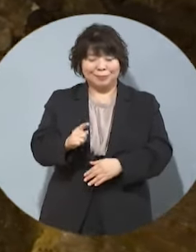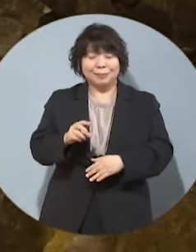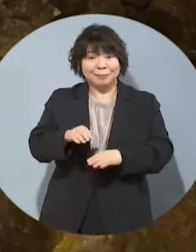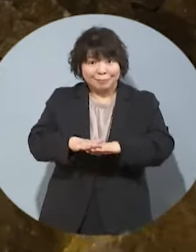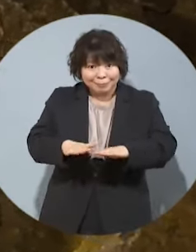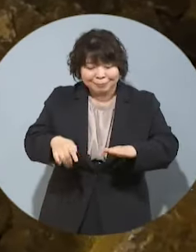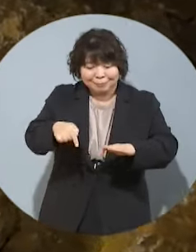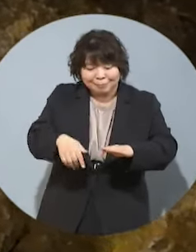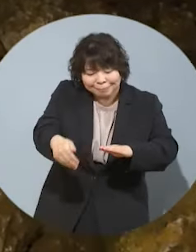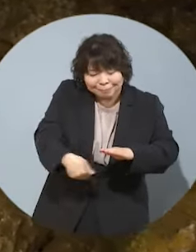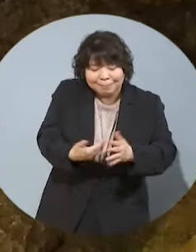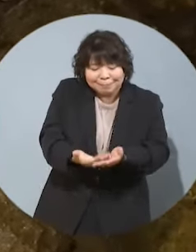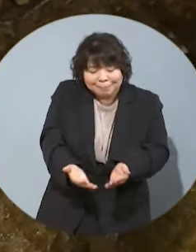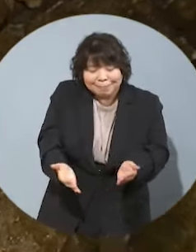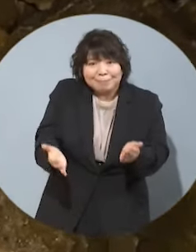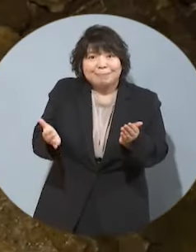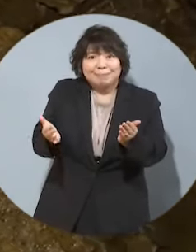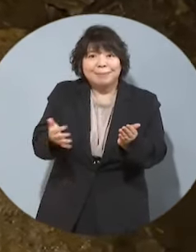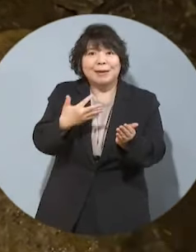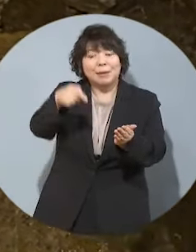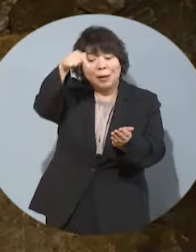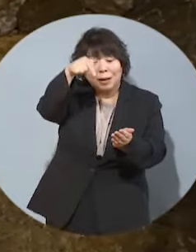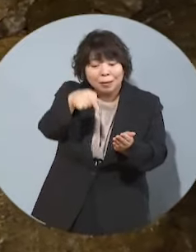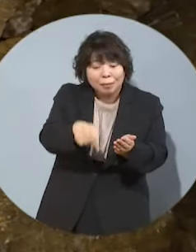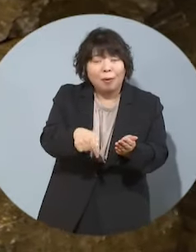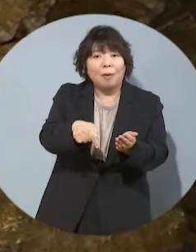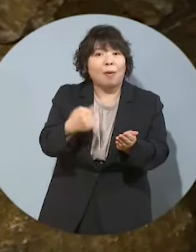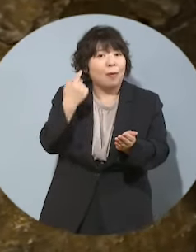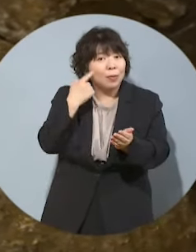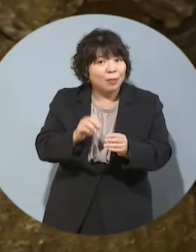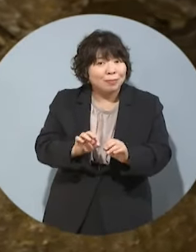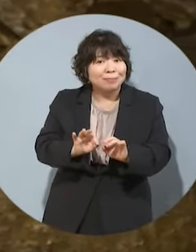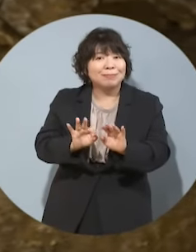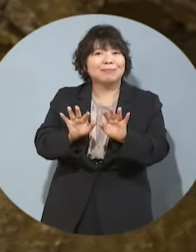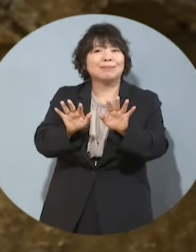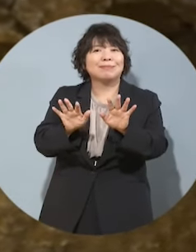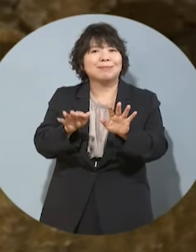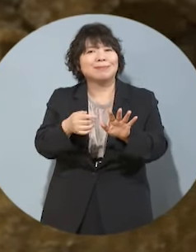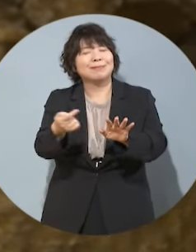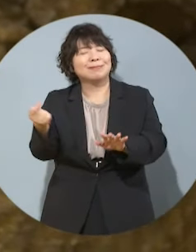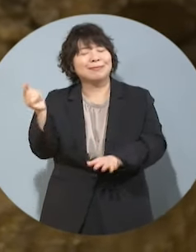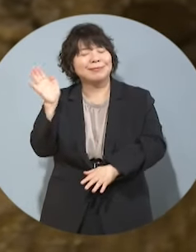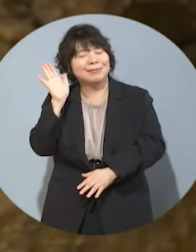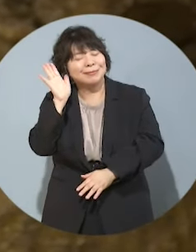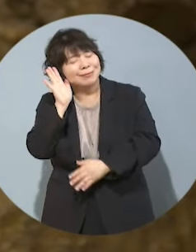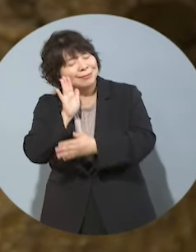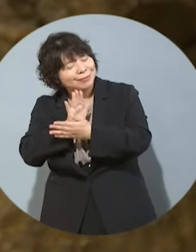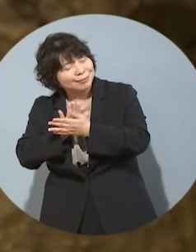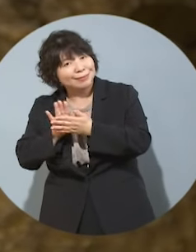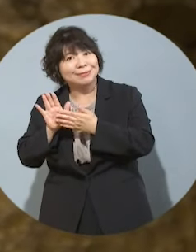鉢の水が滴り落ちる音が反響して、美しい音色を奏でます。